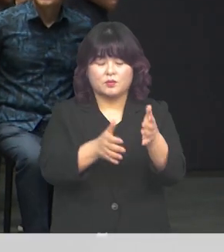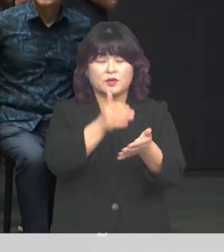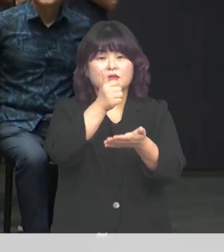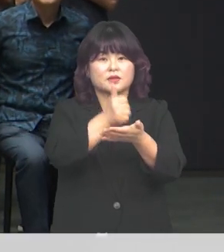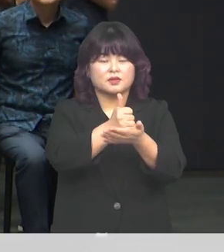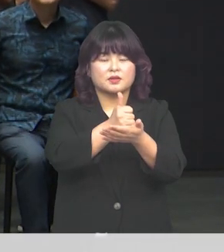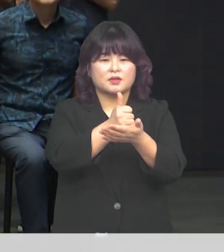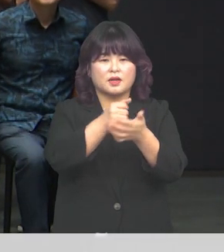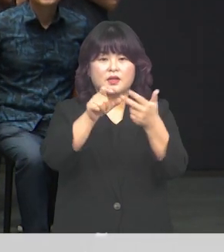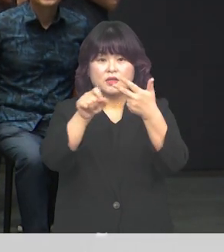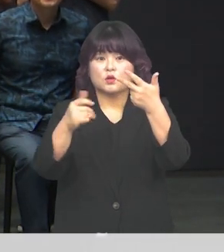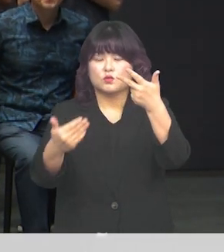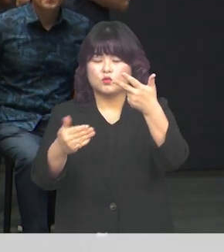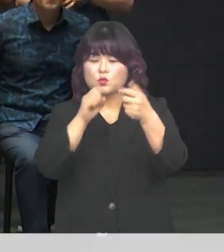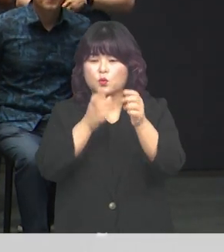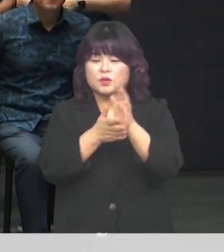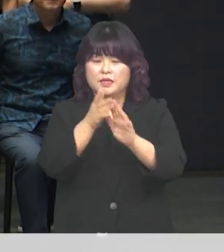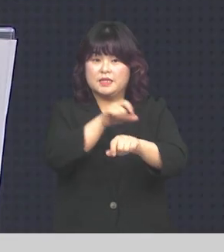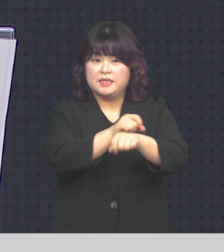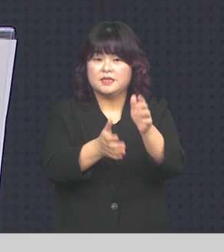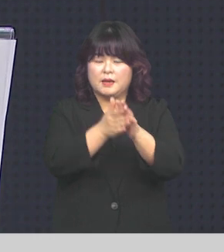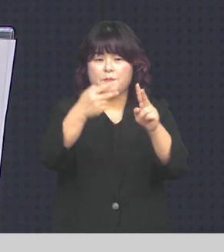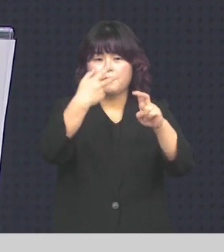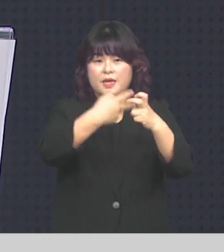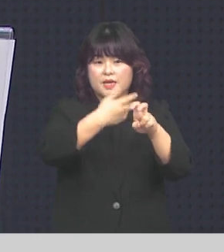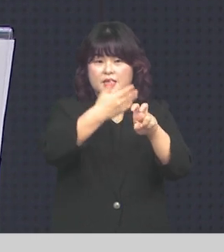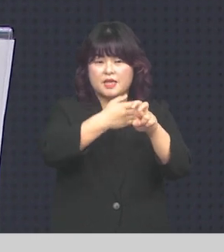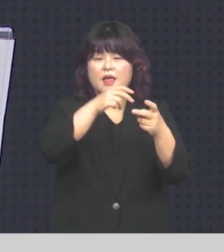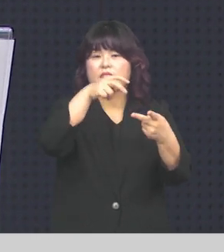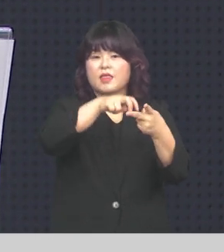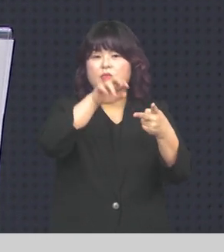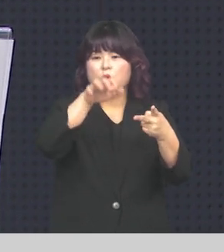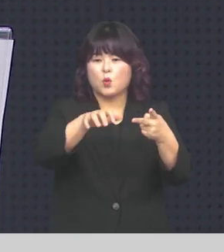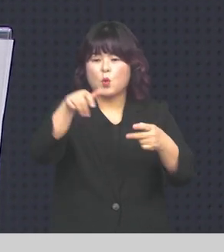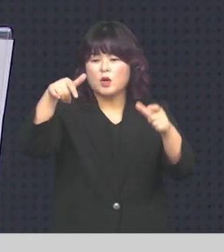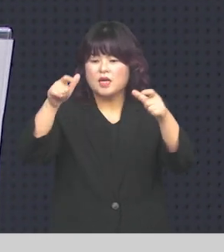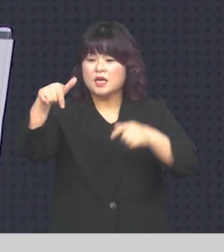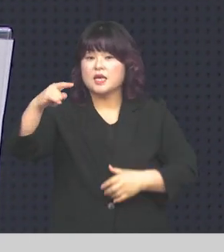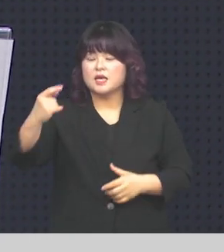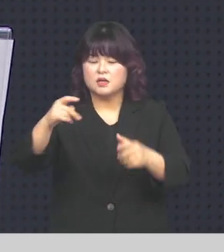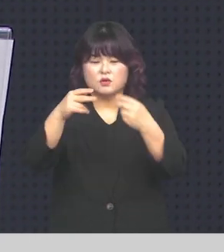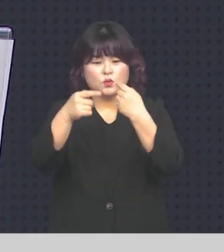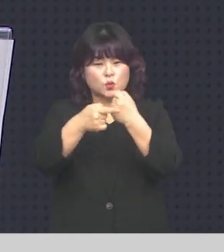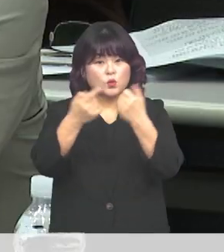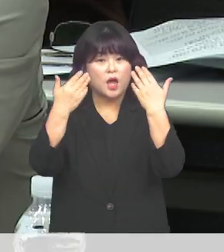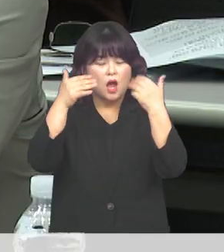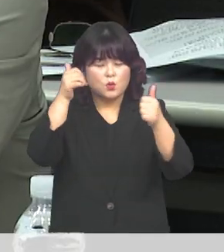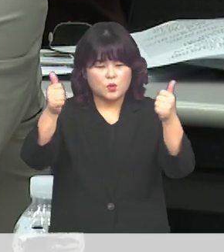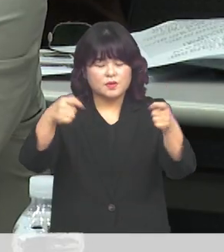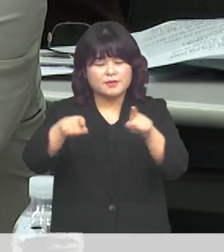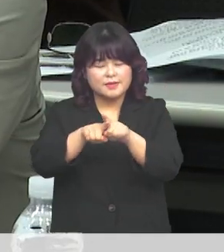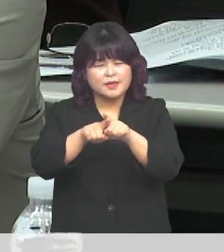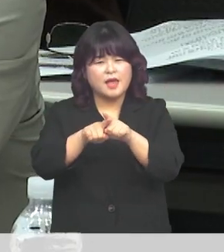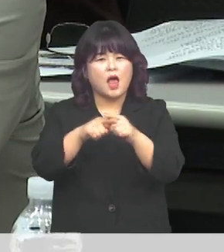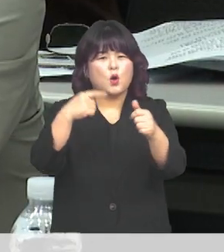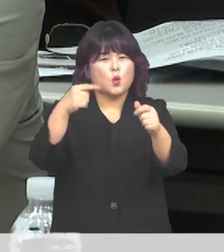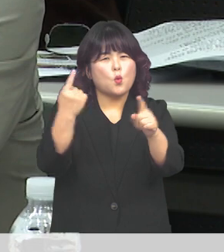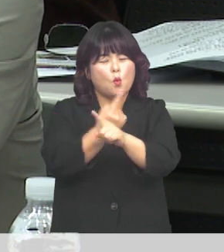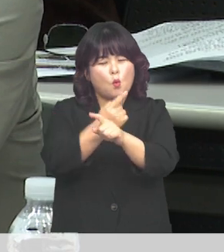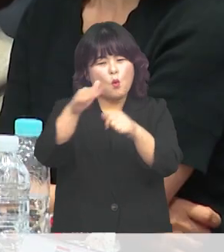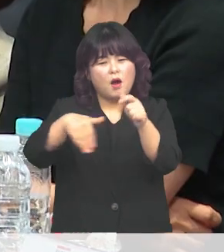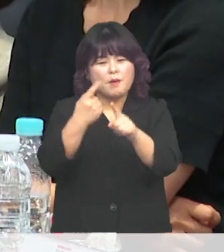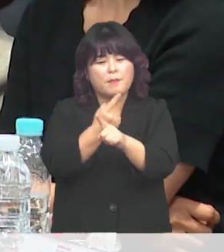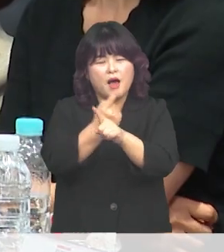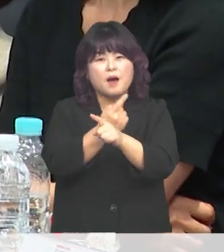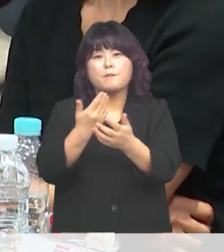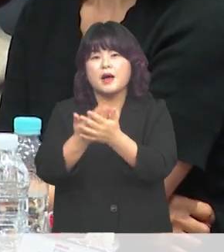이상일 용인특례시장은 지난 9일 용인특례시 미디어센터에서 기흥구 지역 초등학교 교장들과 만나 학생들의 교육 환경 개선을